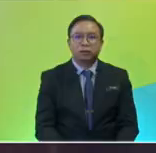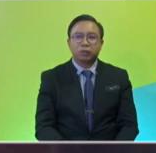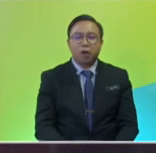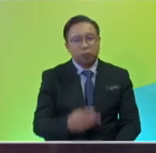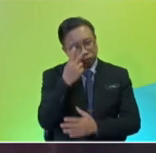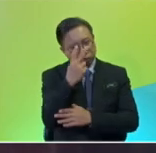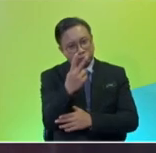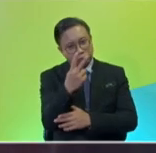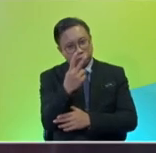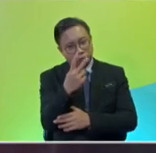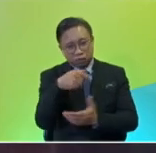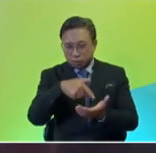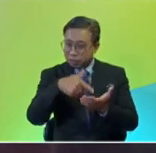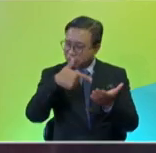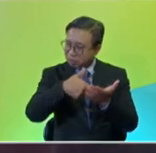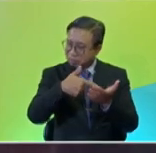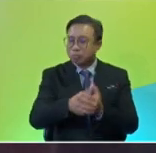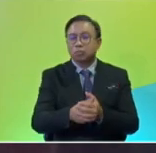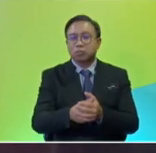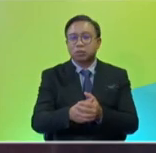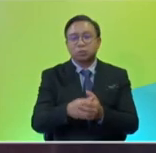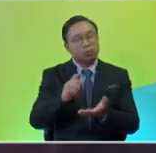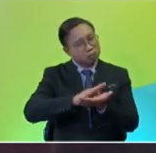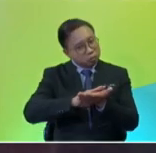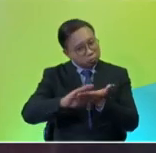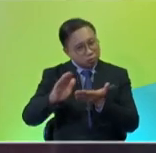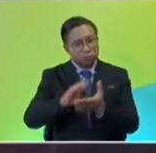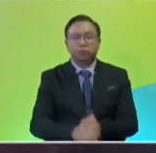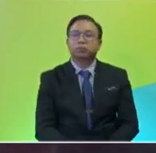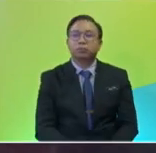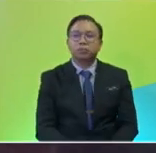Tengok. Sini lagi perlu saya kemaskan.